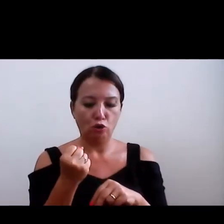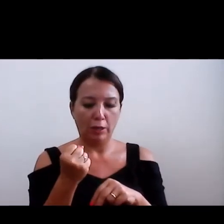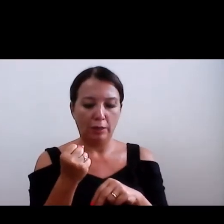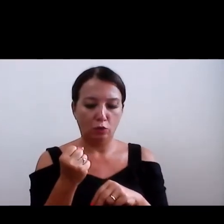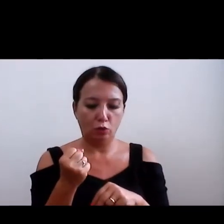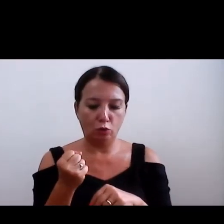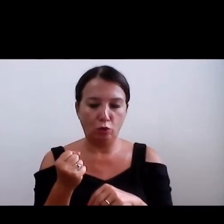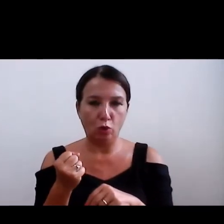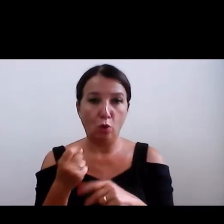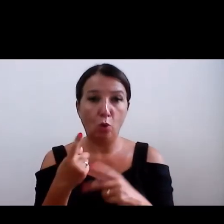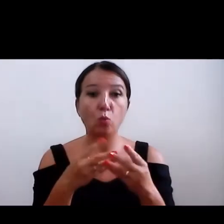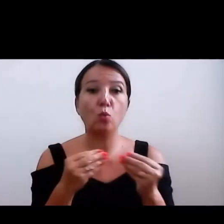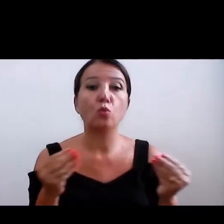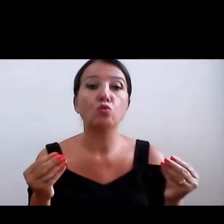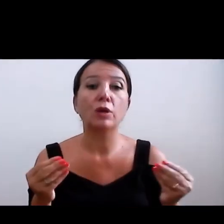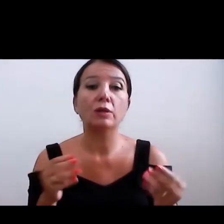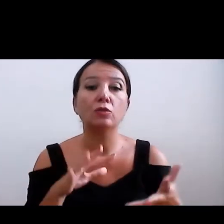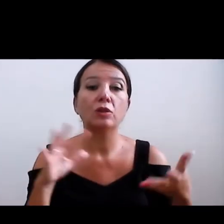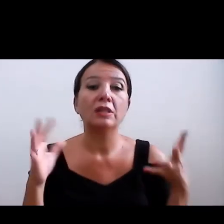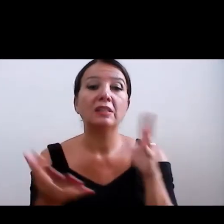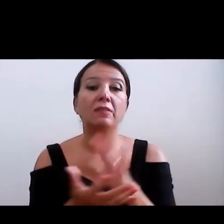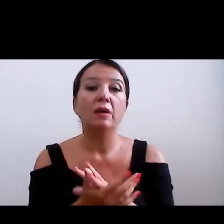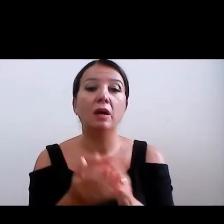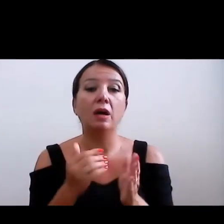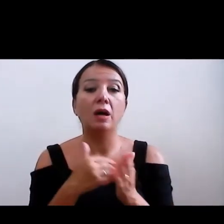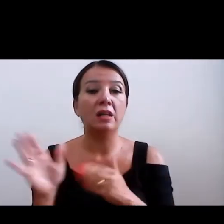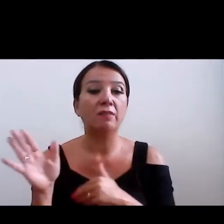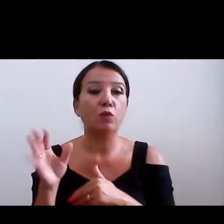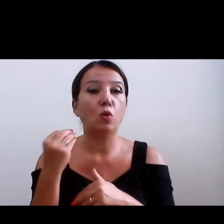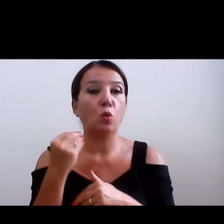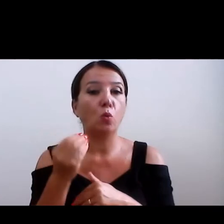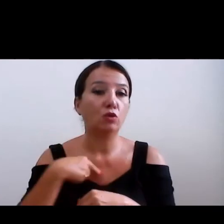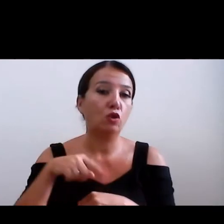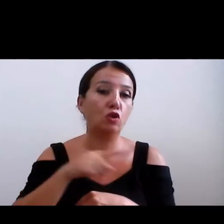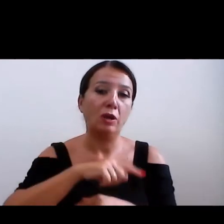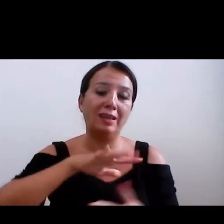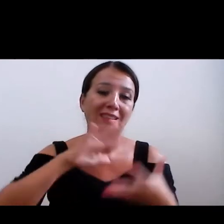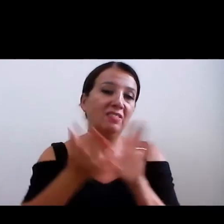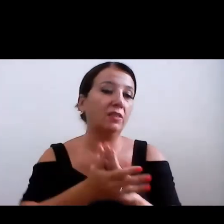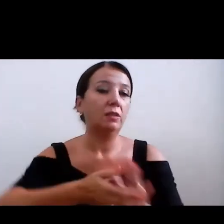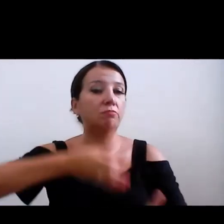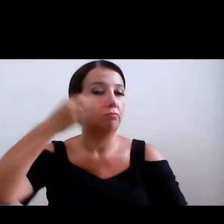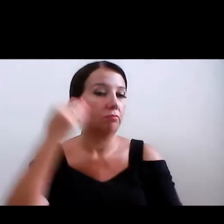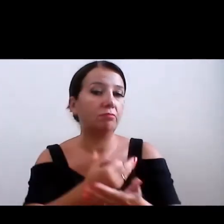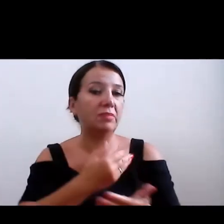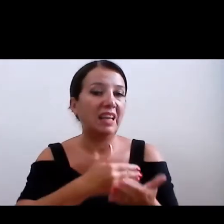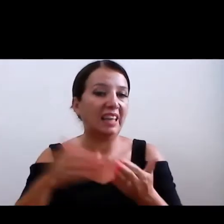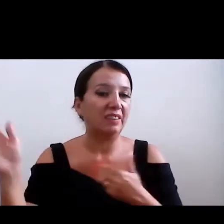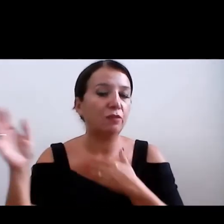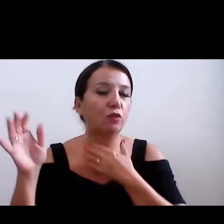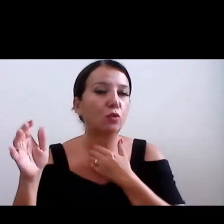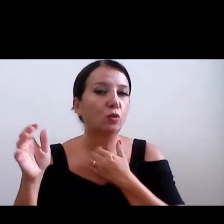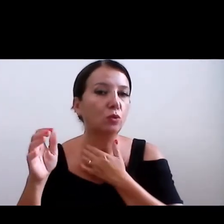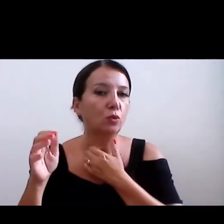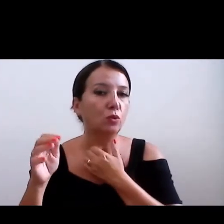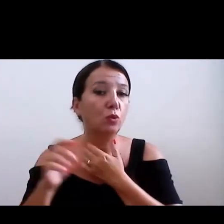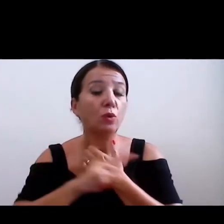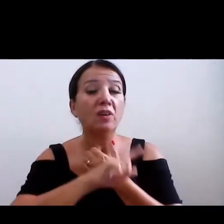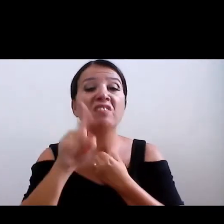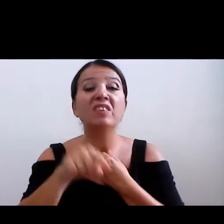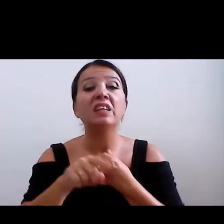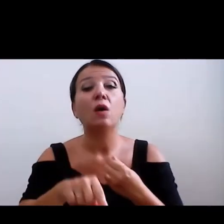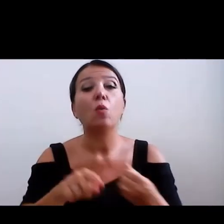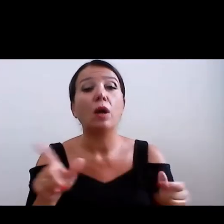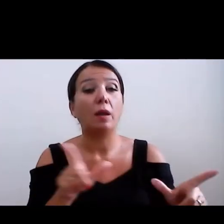che un oggetto diventa rifiuto quando noi decidiamo che diventa rifiuto. E fino a quel momento